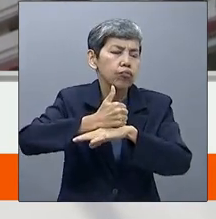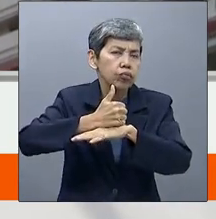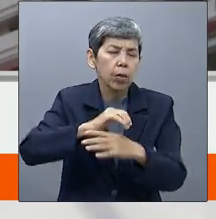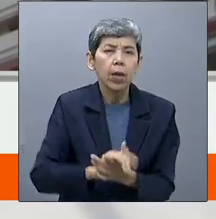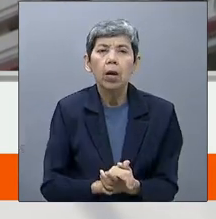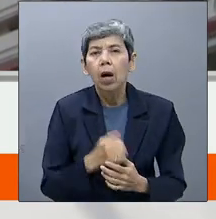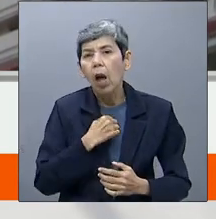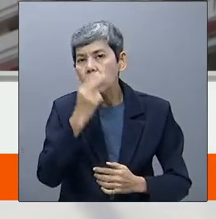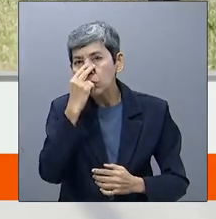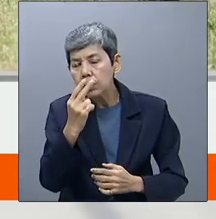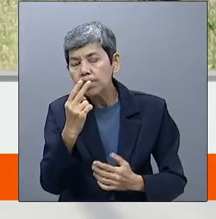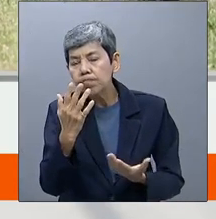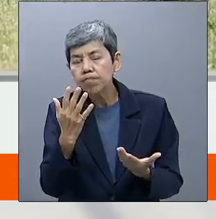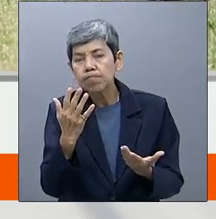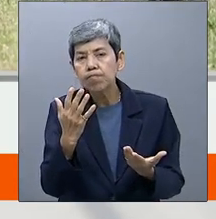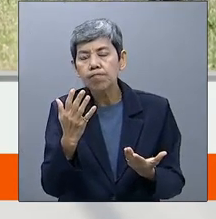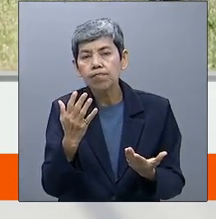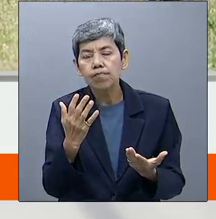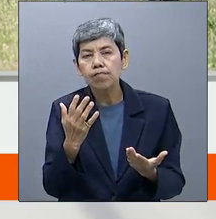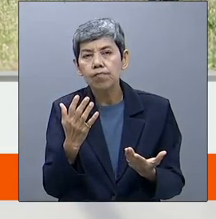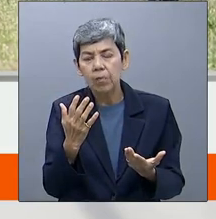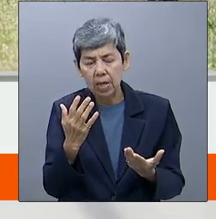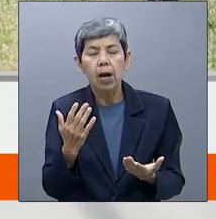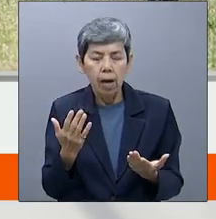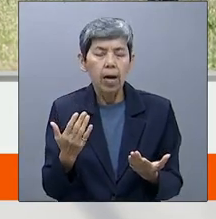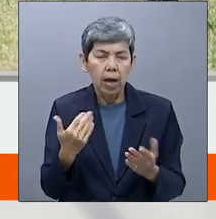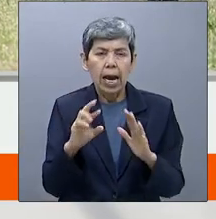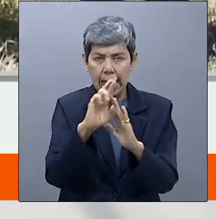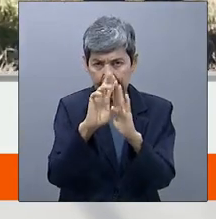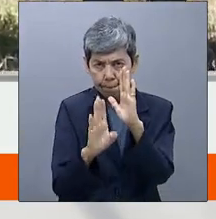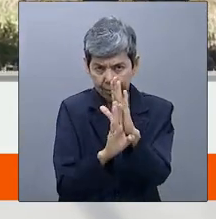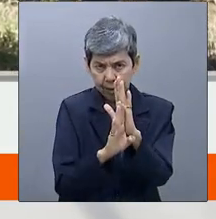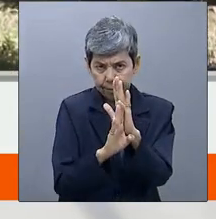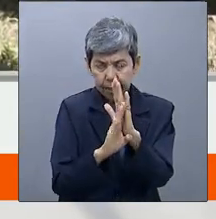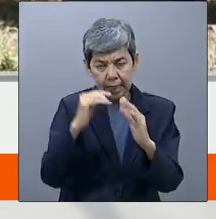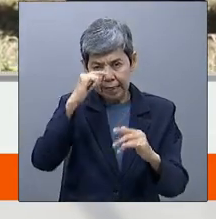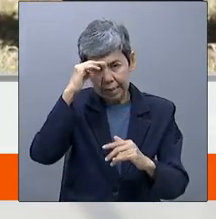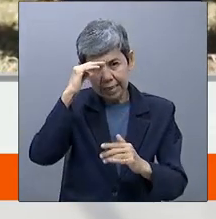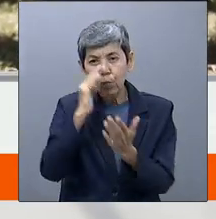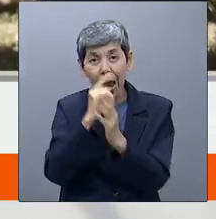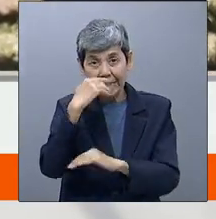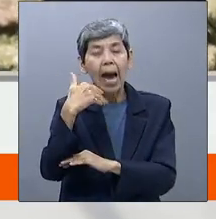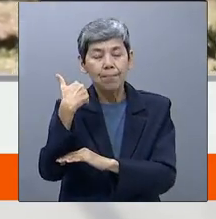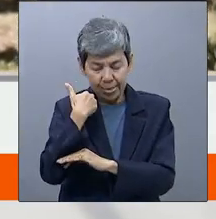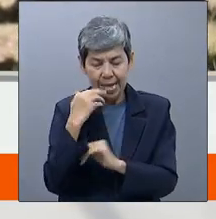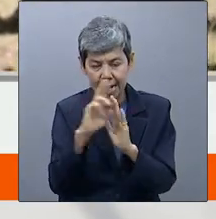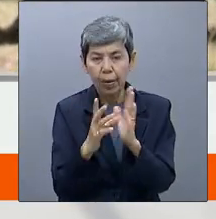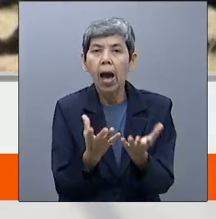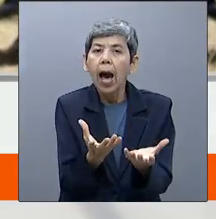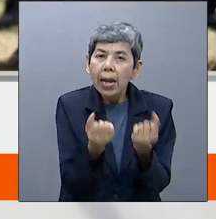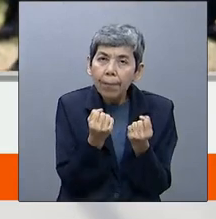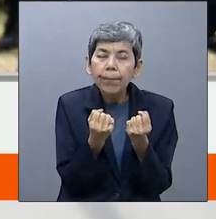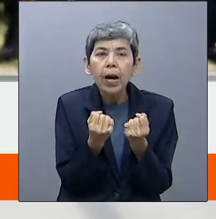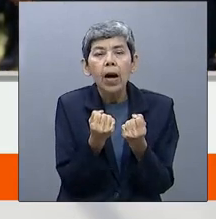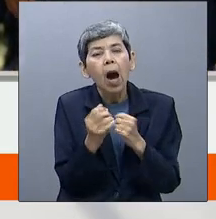จริงๆแล้วเนี่ยนะมันมีระเบียบของสำนักงานตำรวจแห่งชาตินะให้รับทายงท